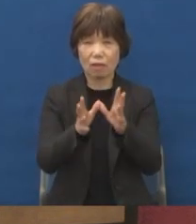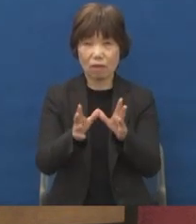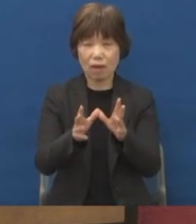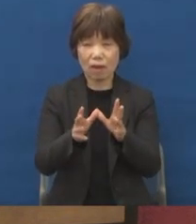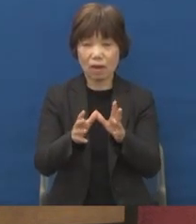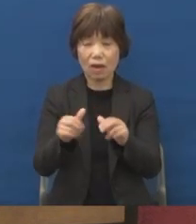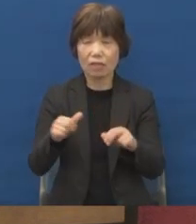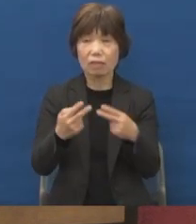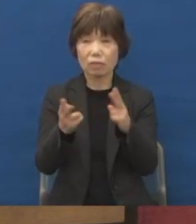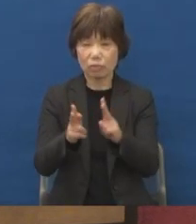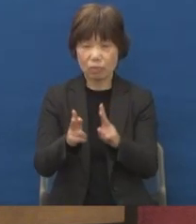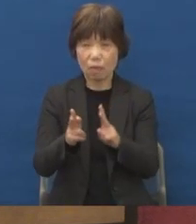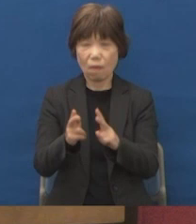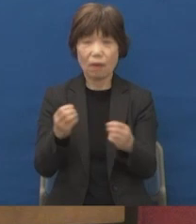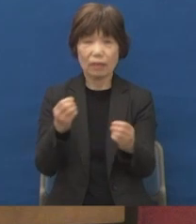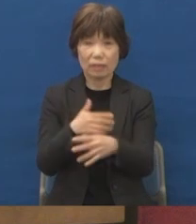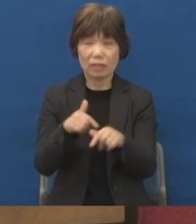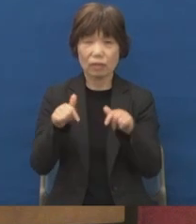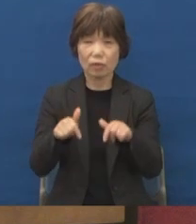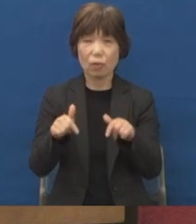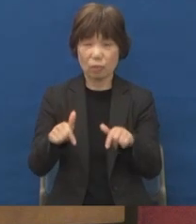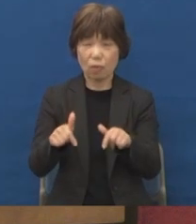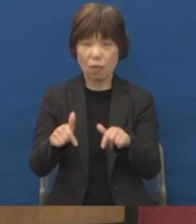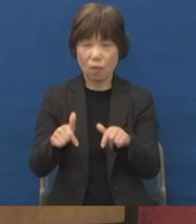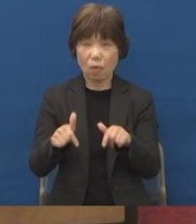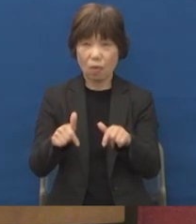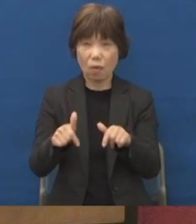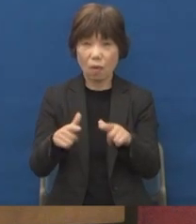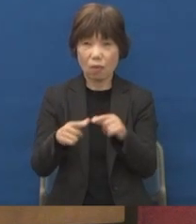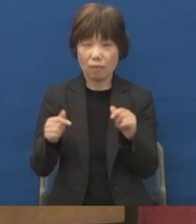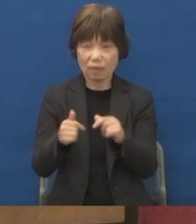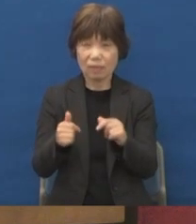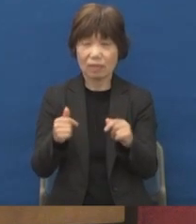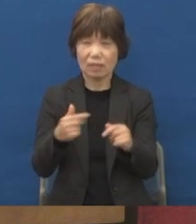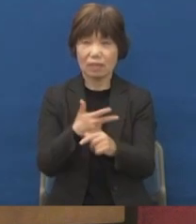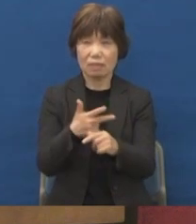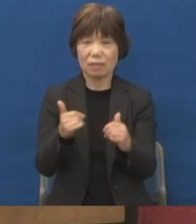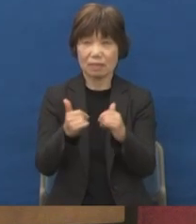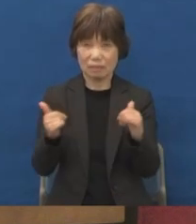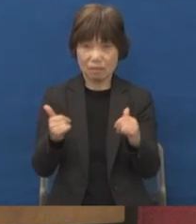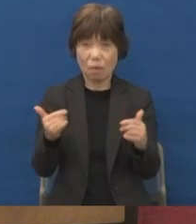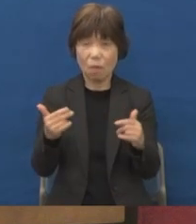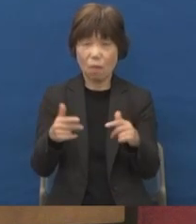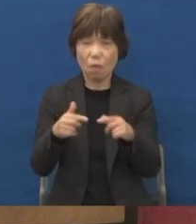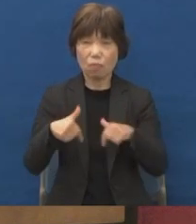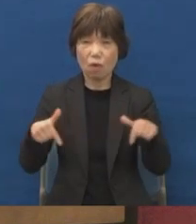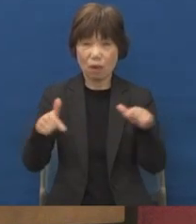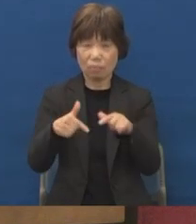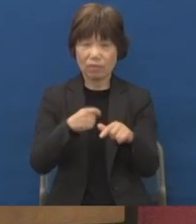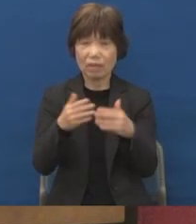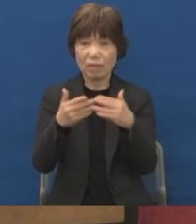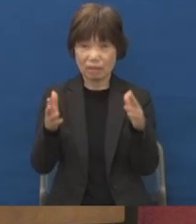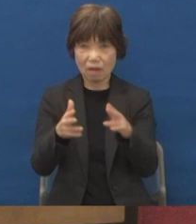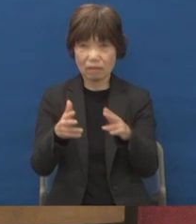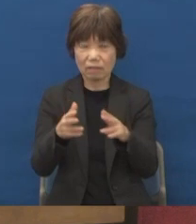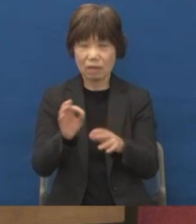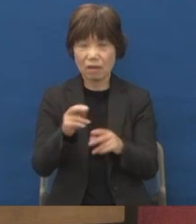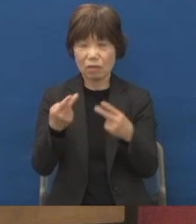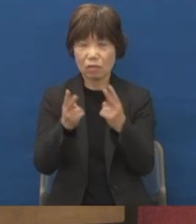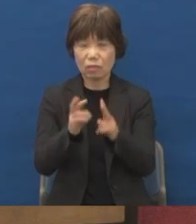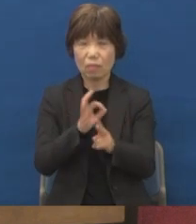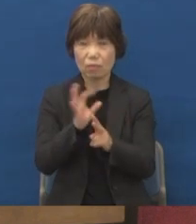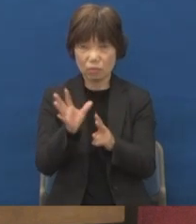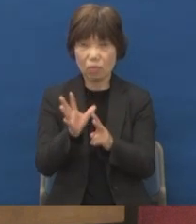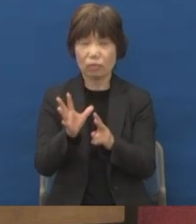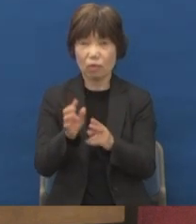共闘、国民、公明党、民主市民フォーラム議員団、 および無所属議員1名提案